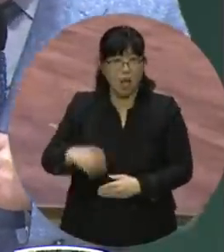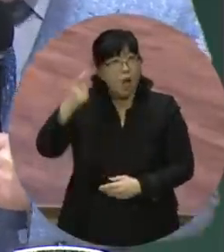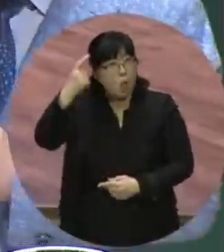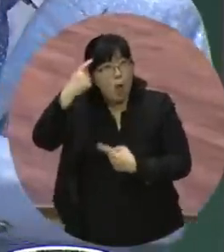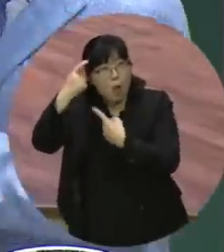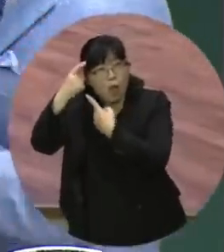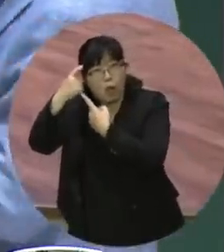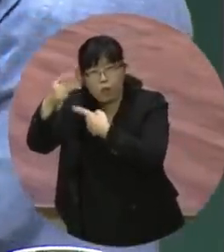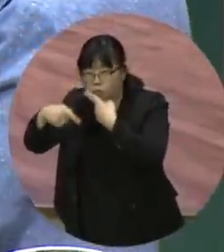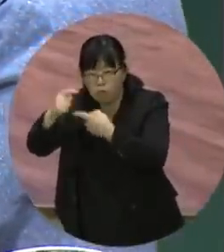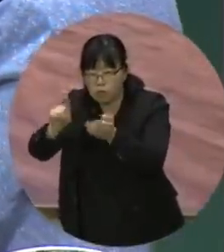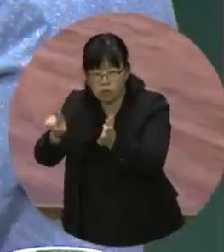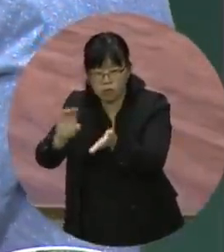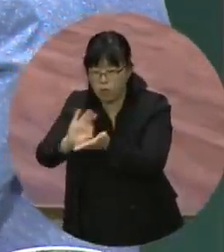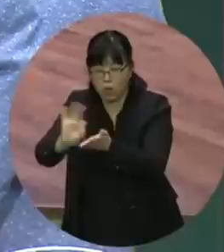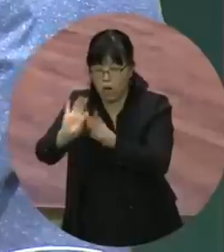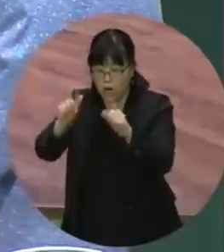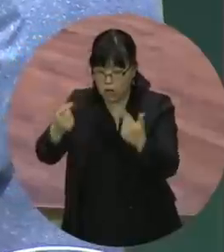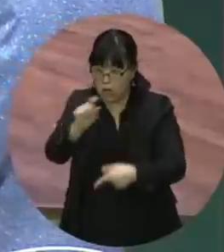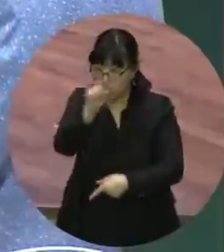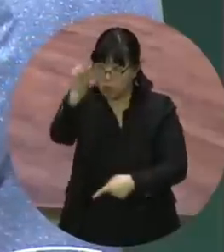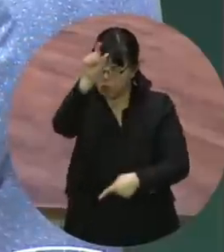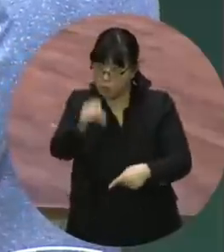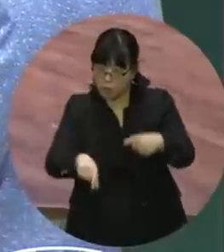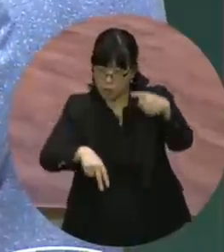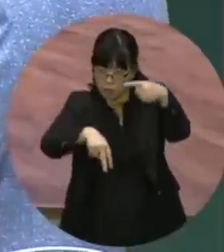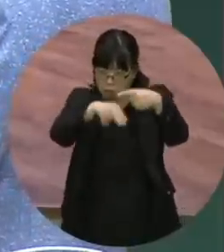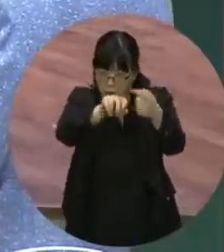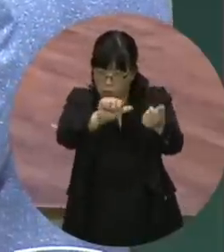의문 없이 순종하는 삶이다. 그랬어요.